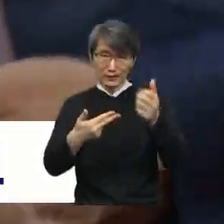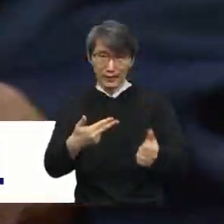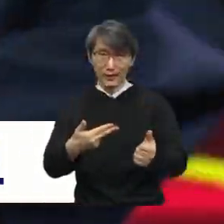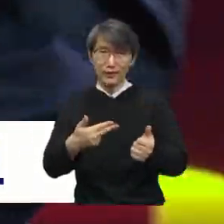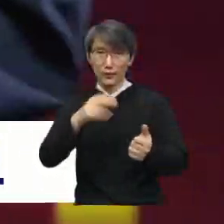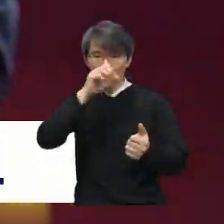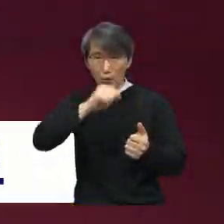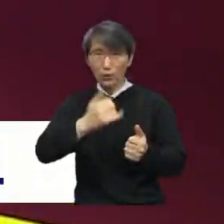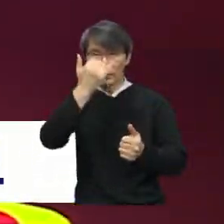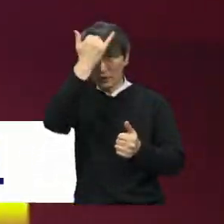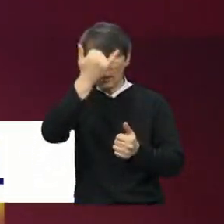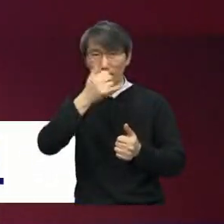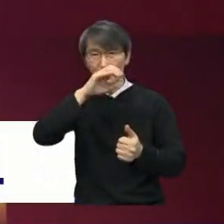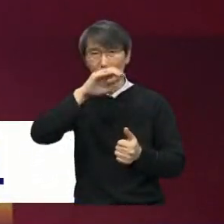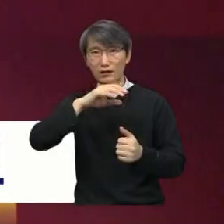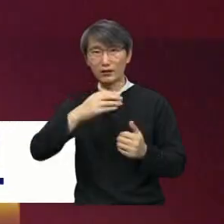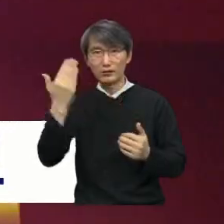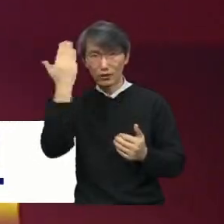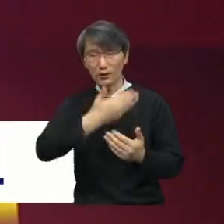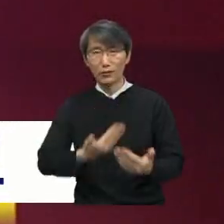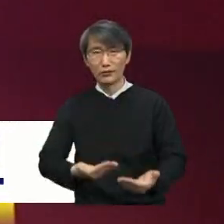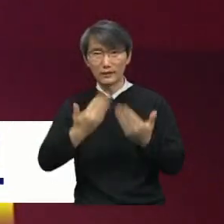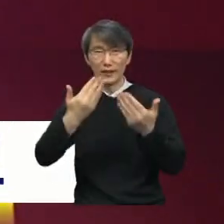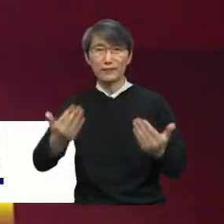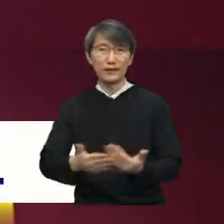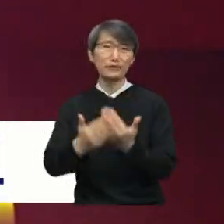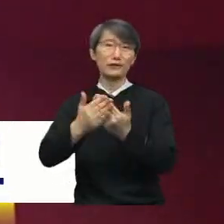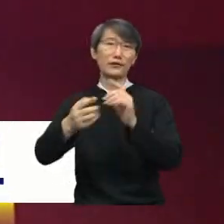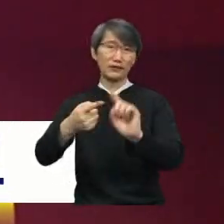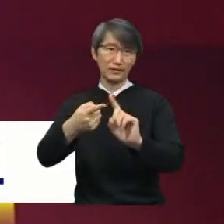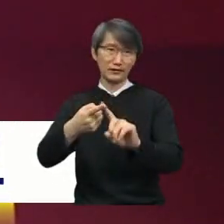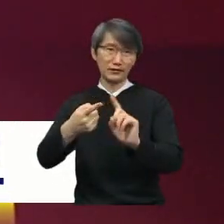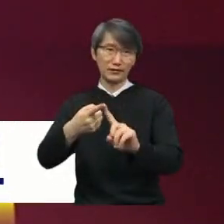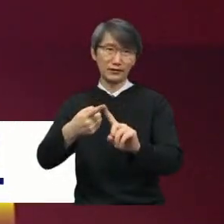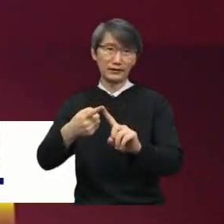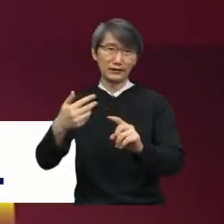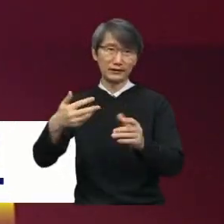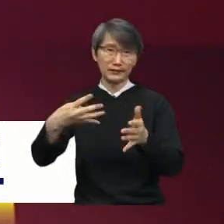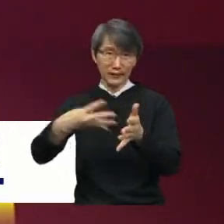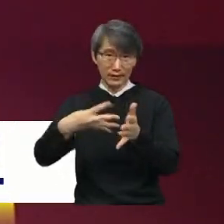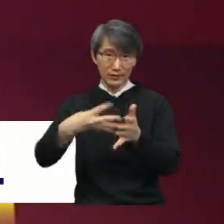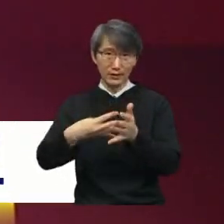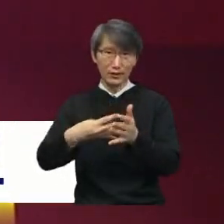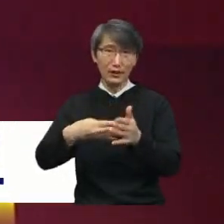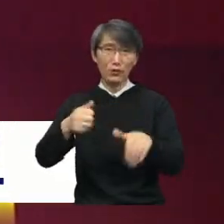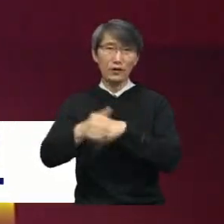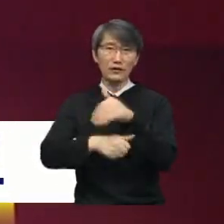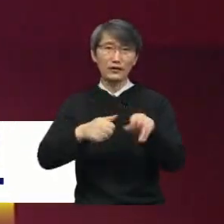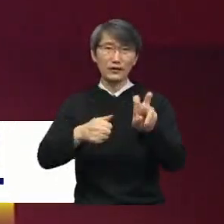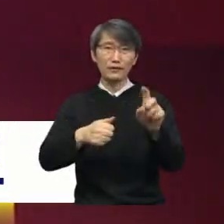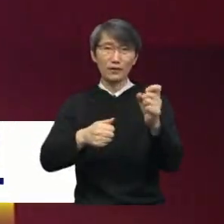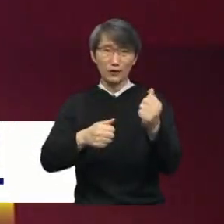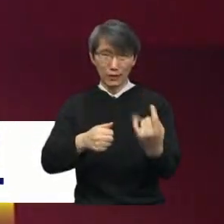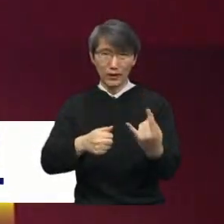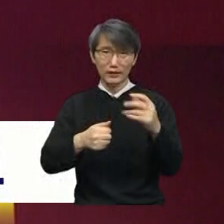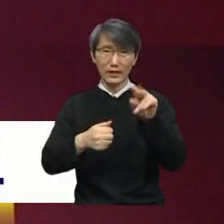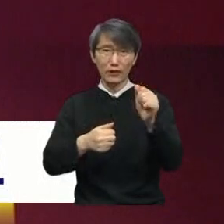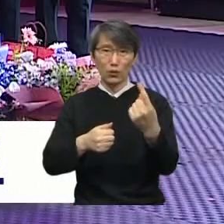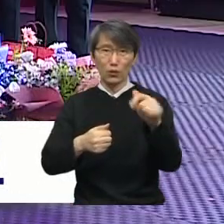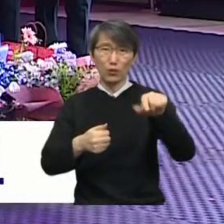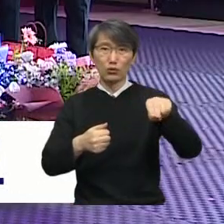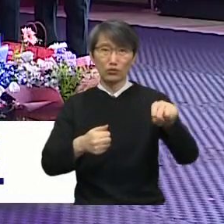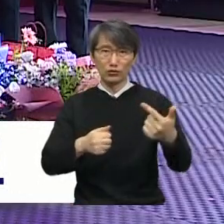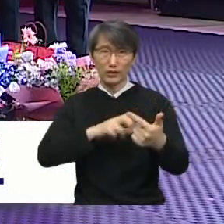효행, 선행, 청년봉사 및 지역사회 발전 부문에는 사단법인 양평환경농업 21회 장호균 전